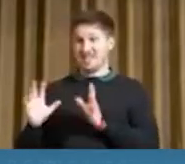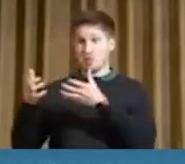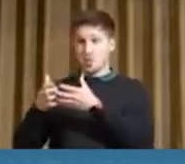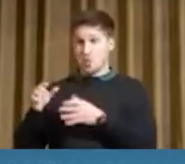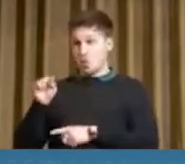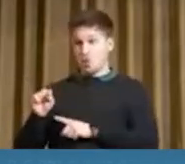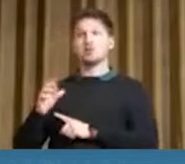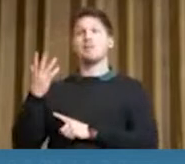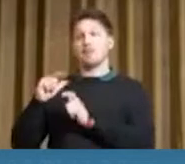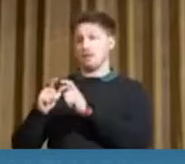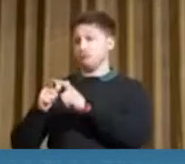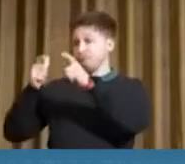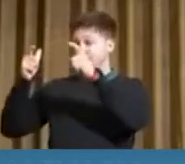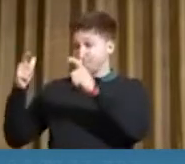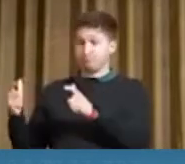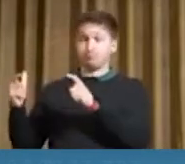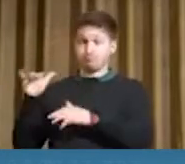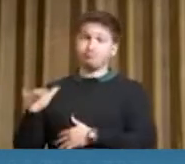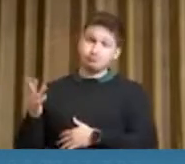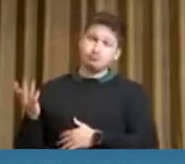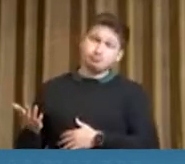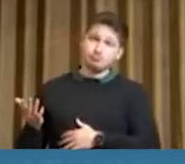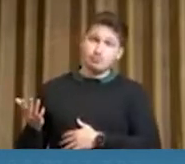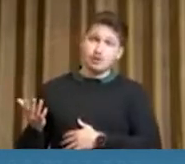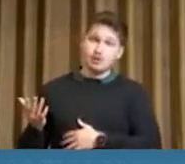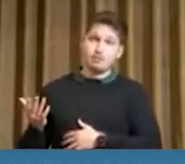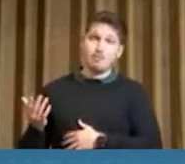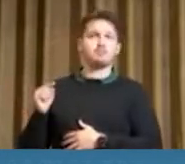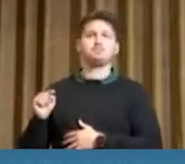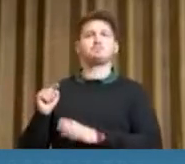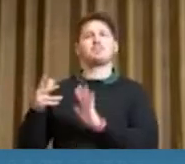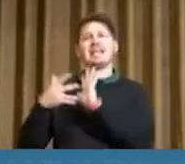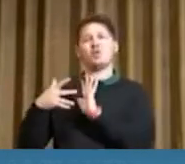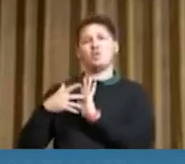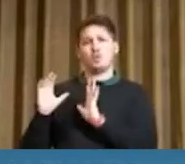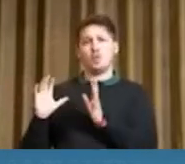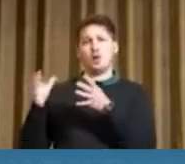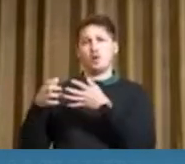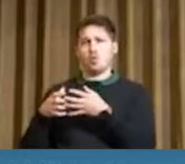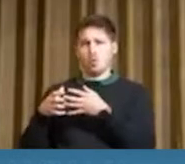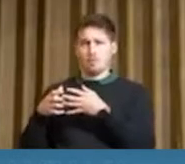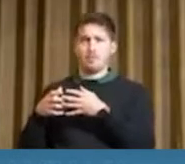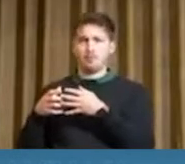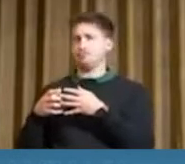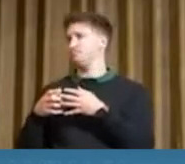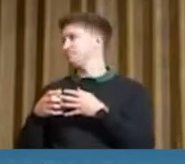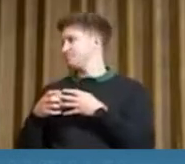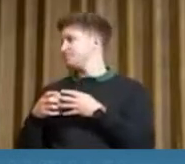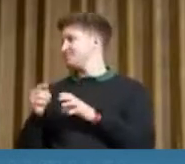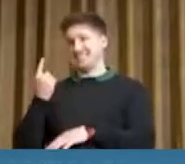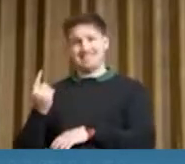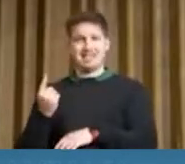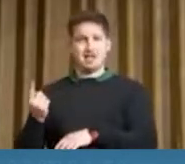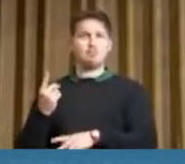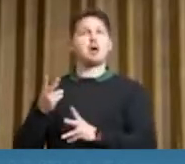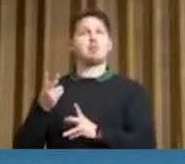mal zunächst größer dargestellt wurde, im Prinzip eine Kontrollgruppe. Zunächst sage ich mal gesunde